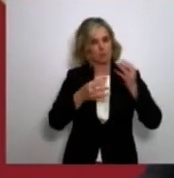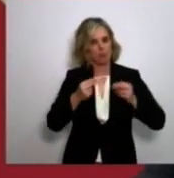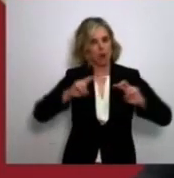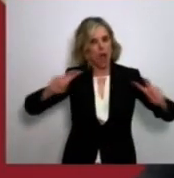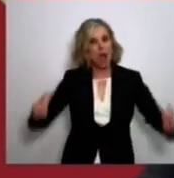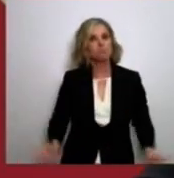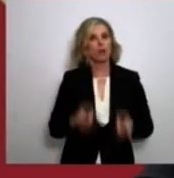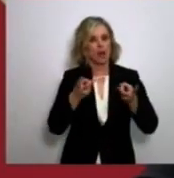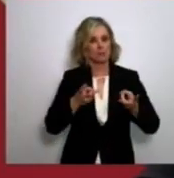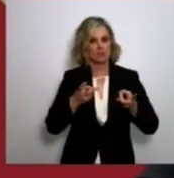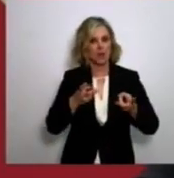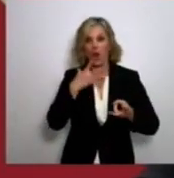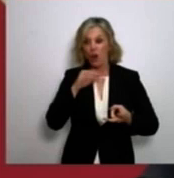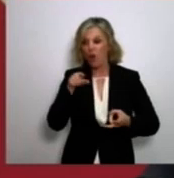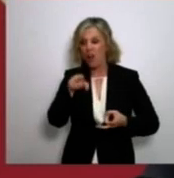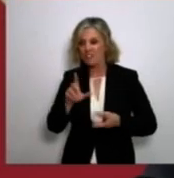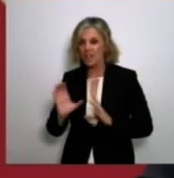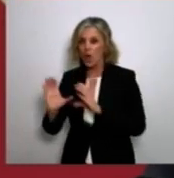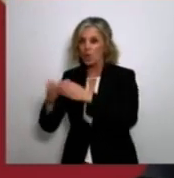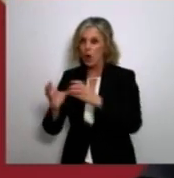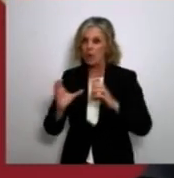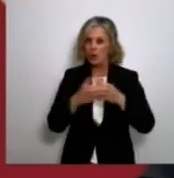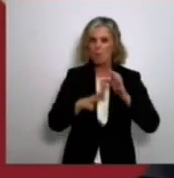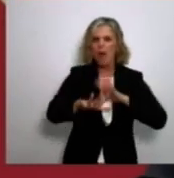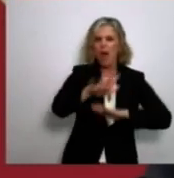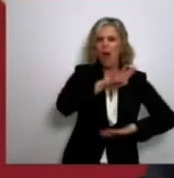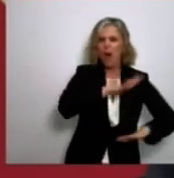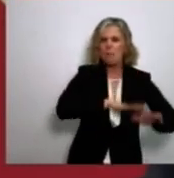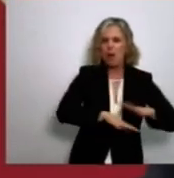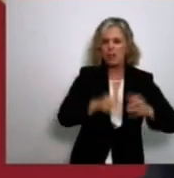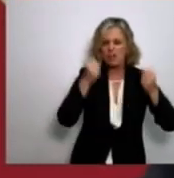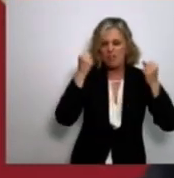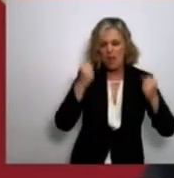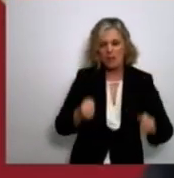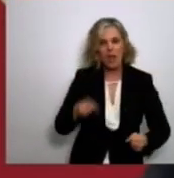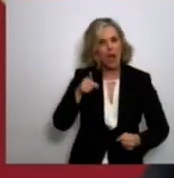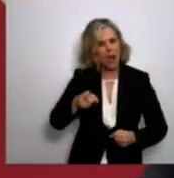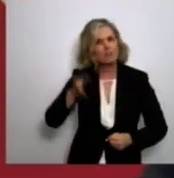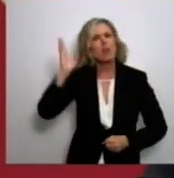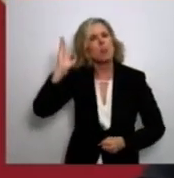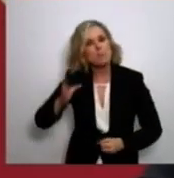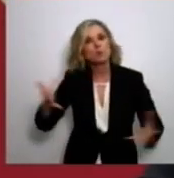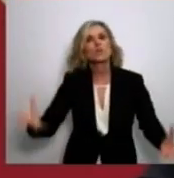για την απάτη των κομμάτων, τα οποία θα μπορούσαν να είχαν τελειώσει τα πάντα